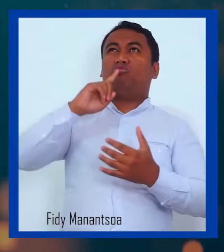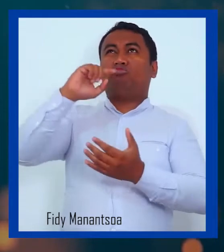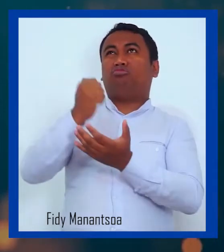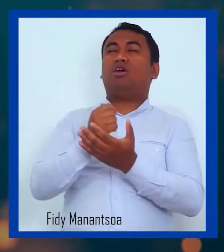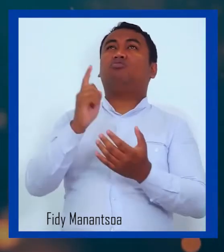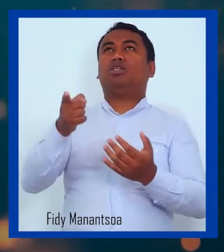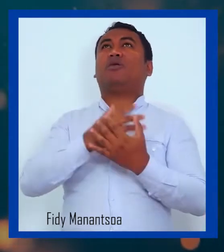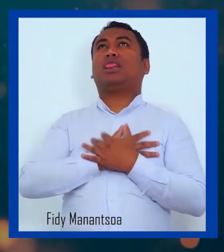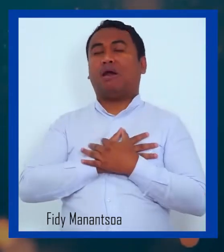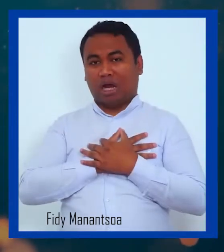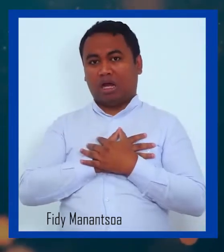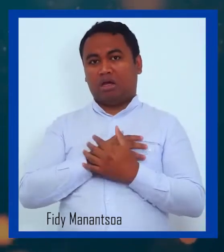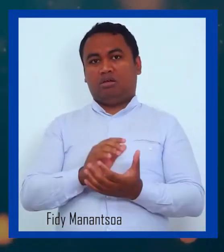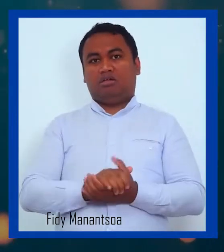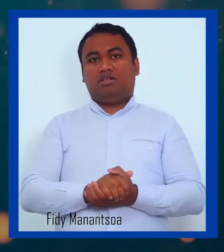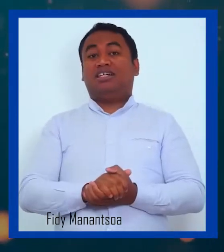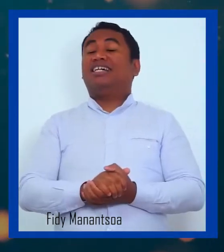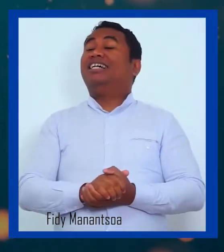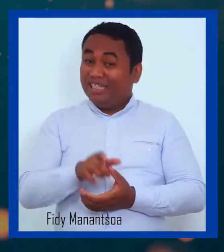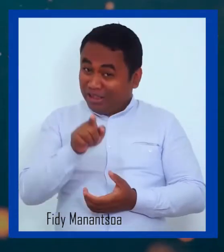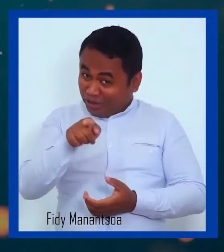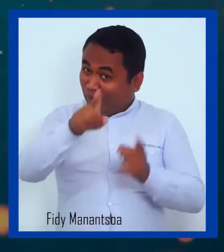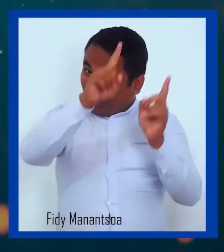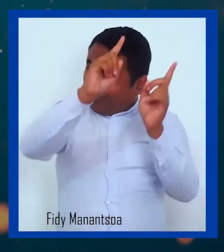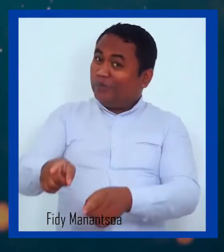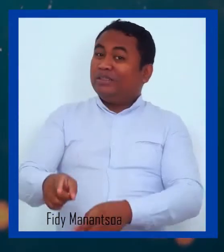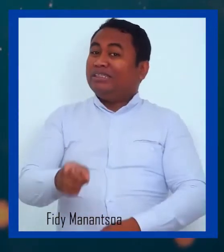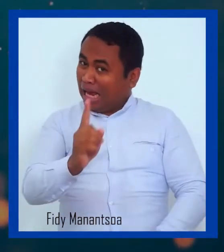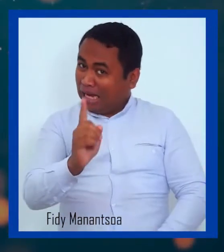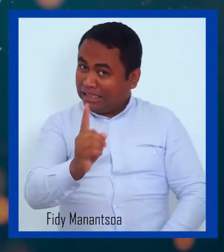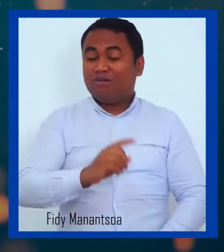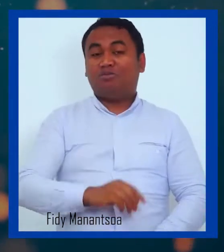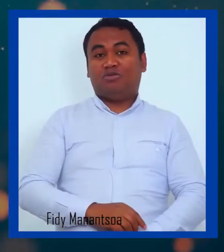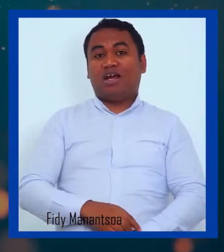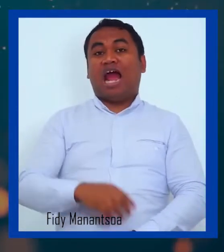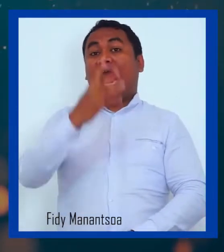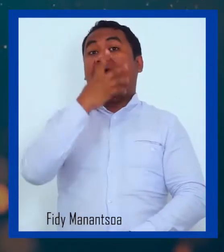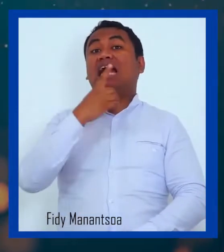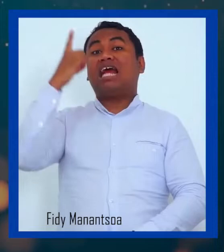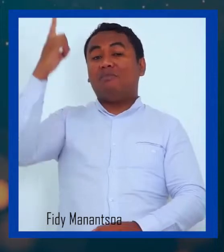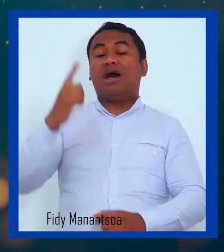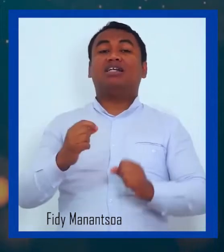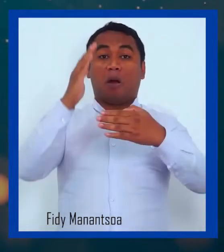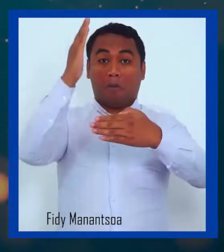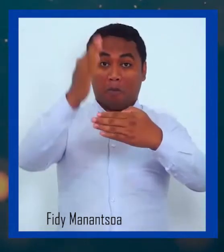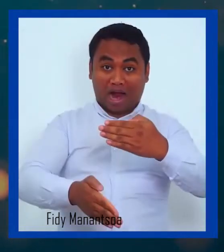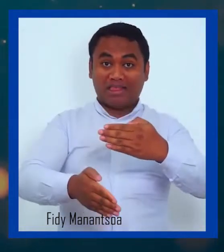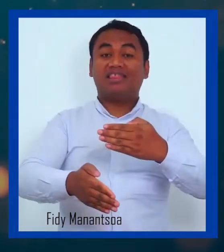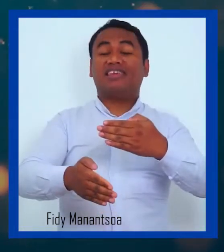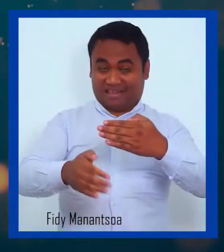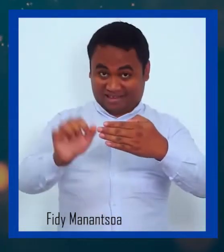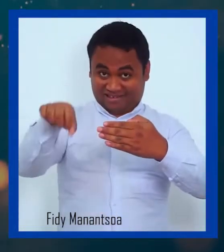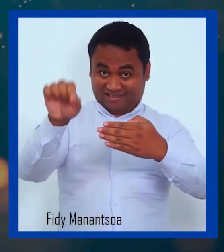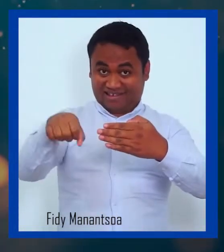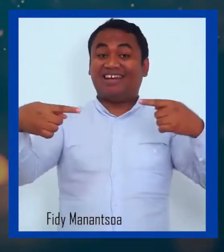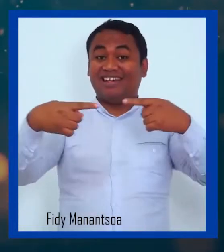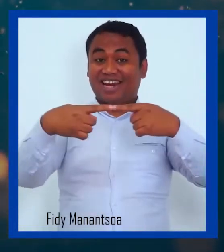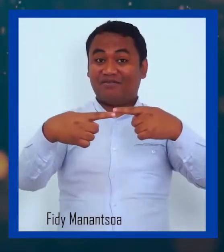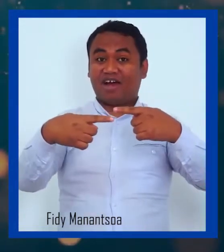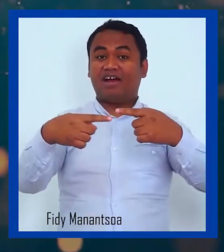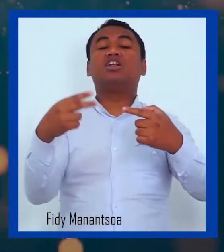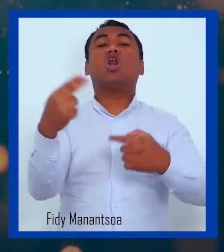tsapantsika. Ary izay mihitsy ny zava-doza fa misy fitiavana tao, nisy sakrifisy tao izay tokony ho raisinao, izay tokony